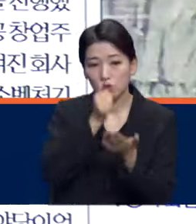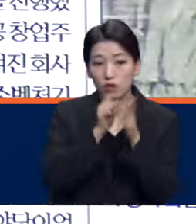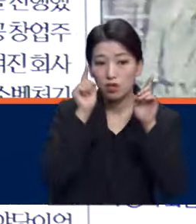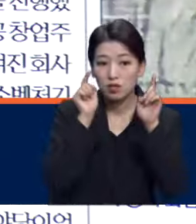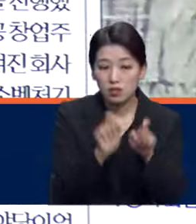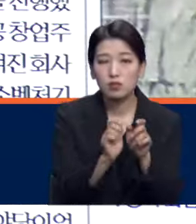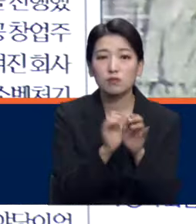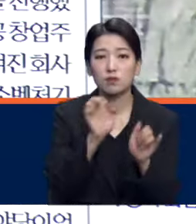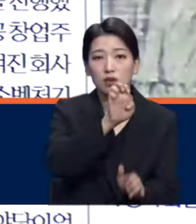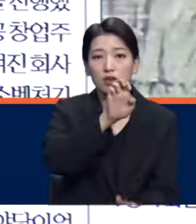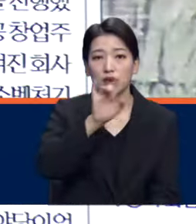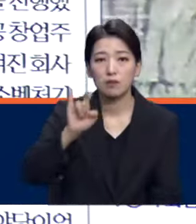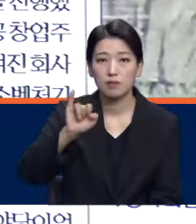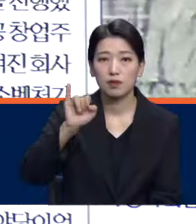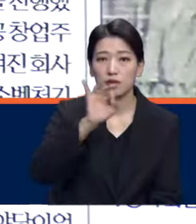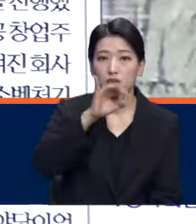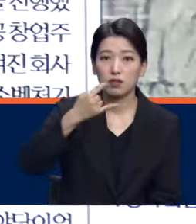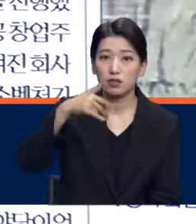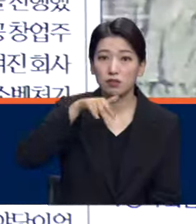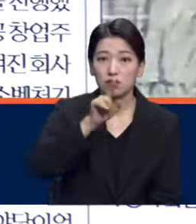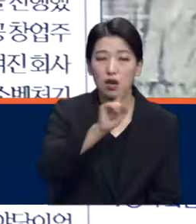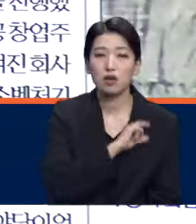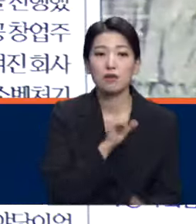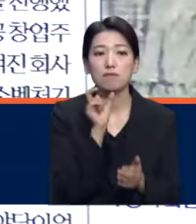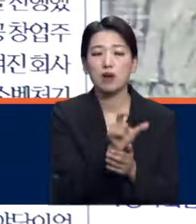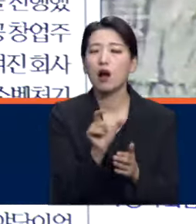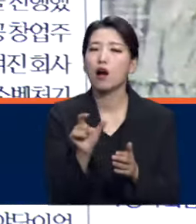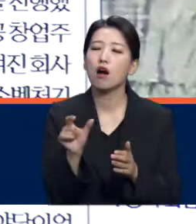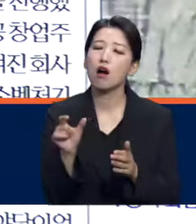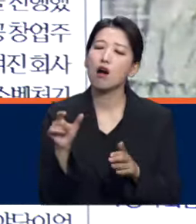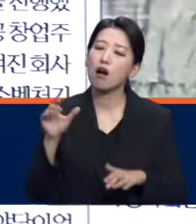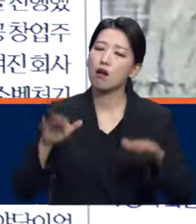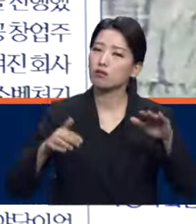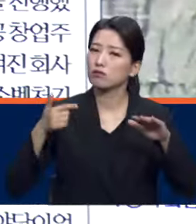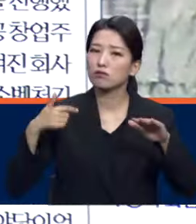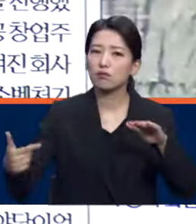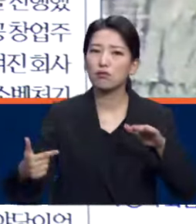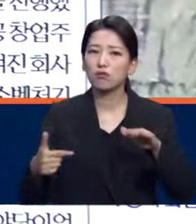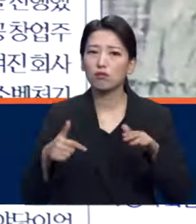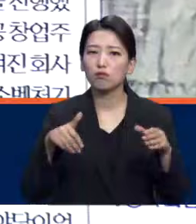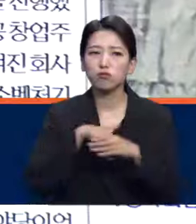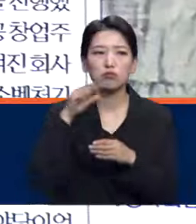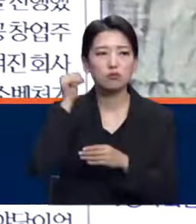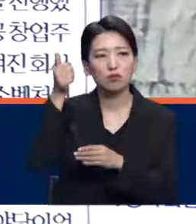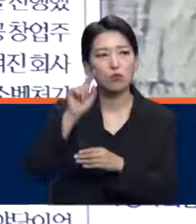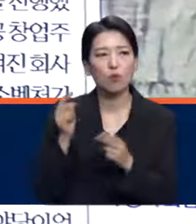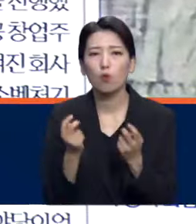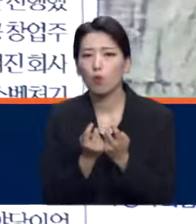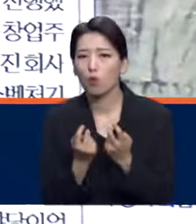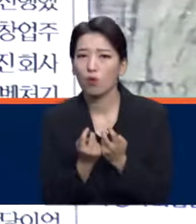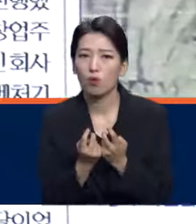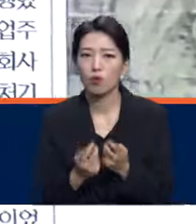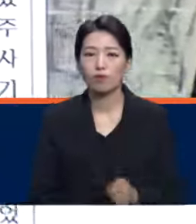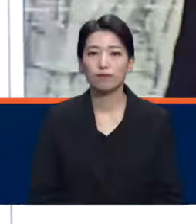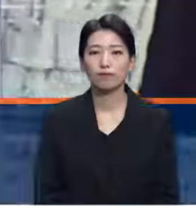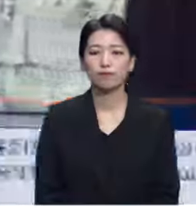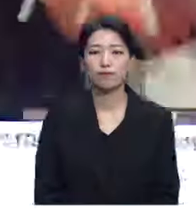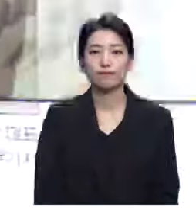대체 어떤 얘기라는 거냐라는 점을 잠시 뒤에 대담으로 좀 짚어보겠습니다. 다음 사진 기사 볼까요?